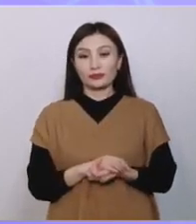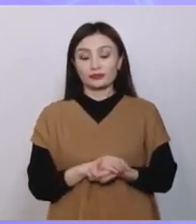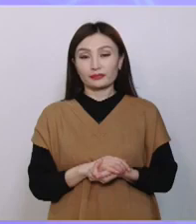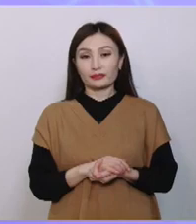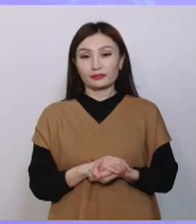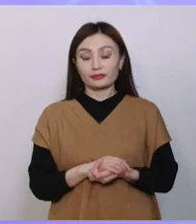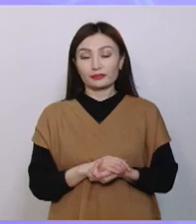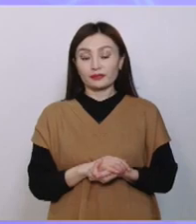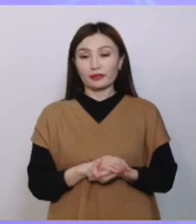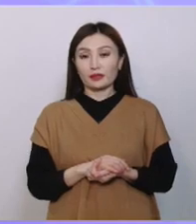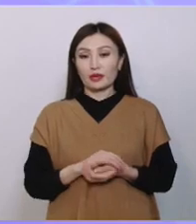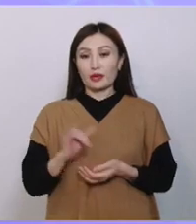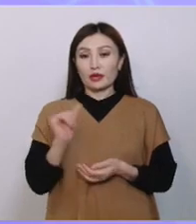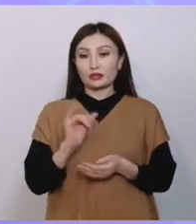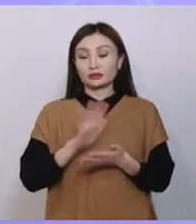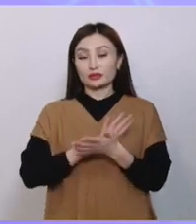Ишембилик.